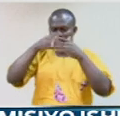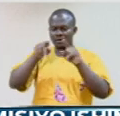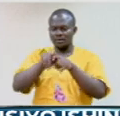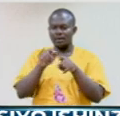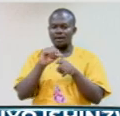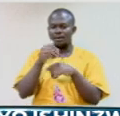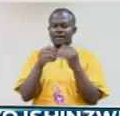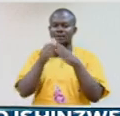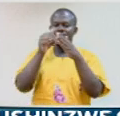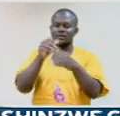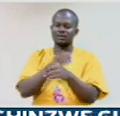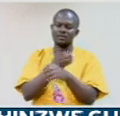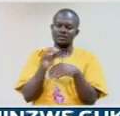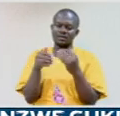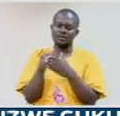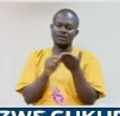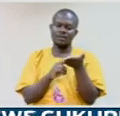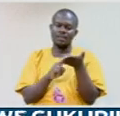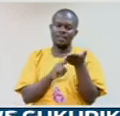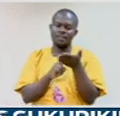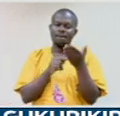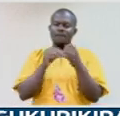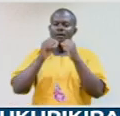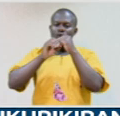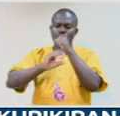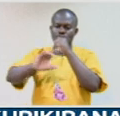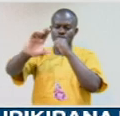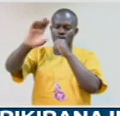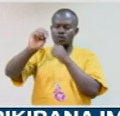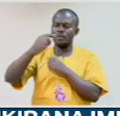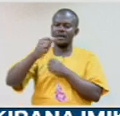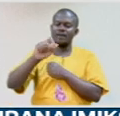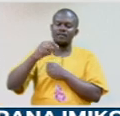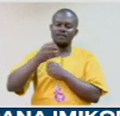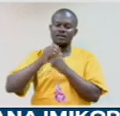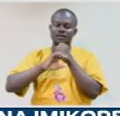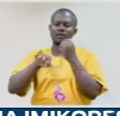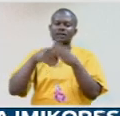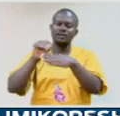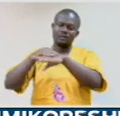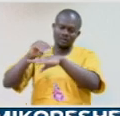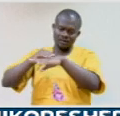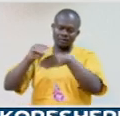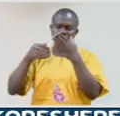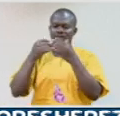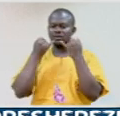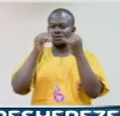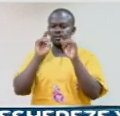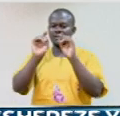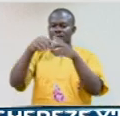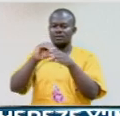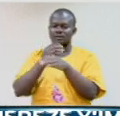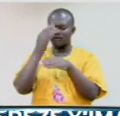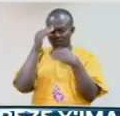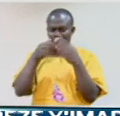abandi bakabashyira kuri za kiliziya bakoresha indangururamajwi za megaphone ababurugumese bakagenda babahamagara bababwira ko bajya kuri za paruwasi